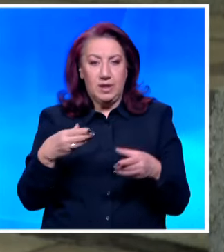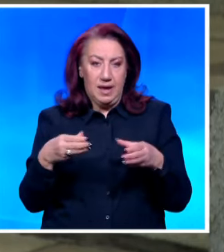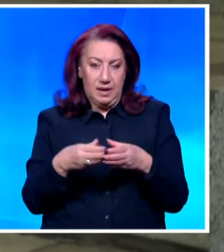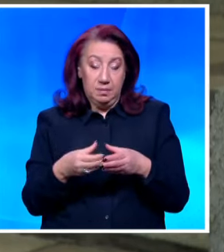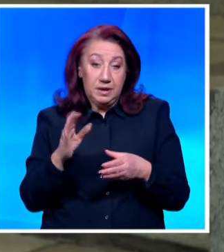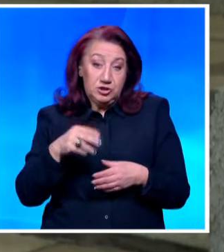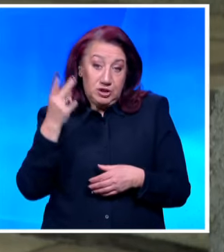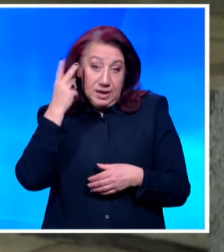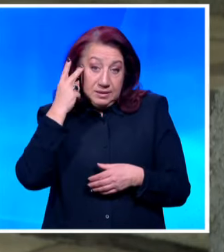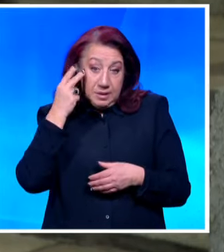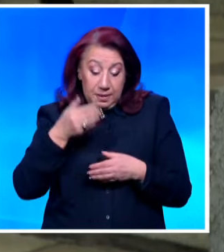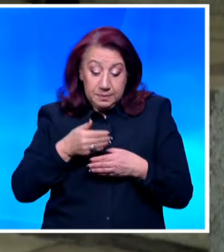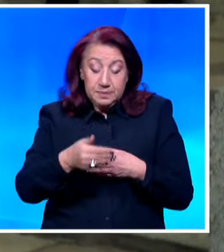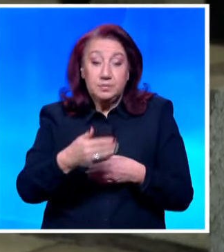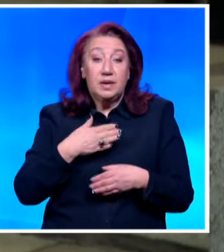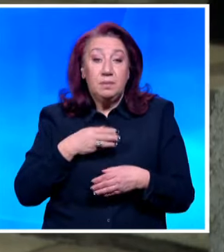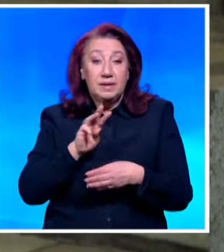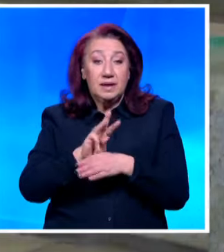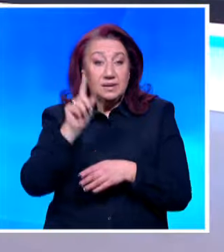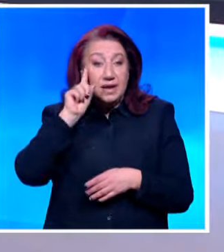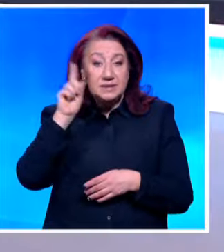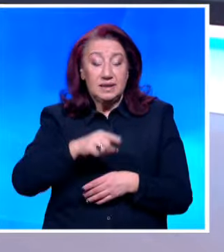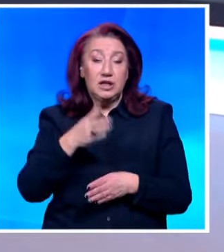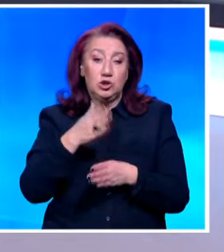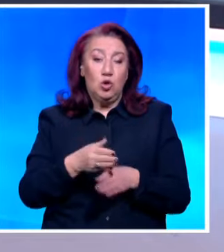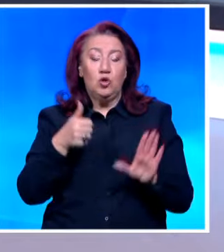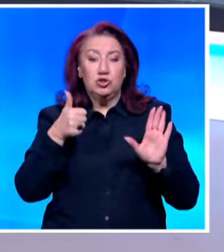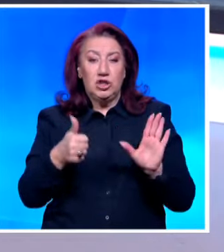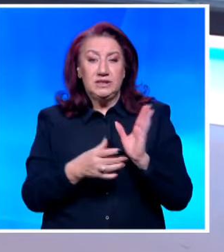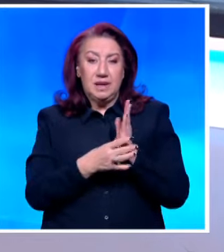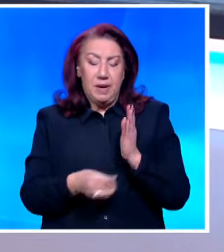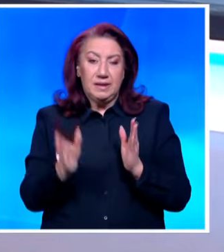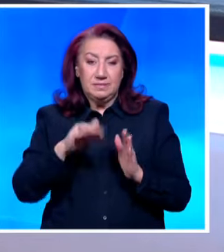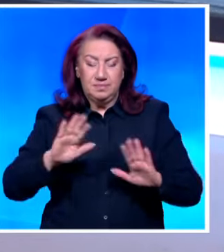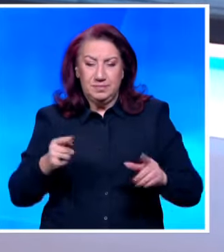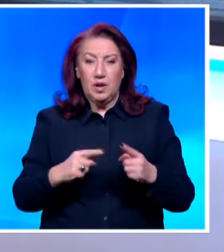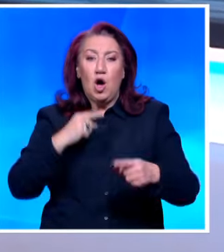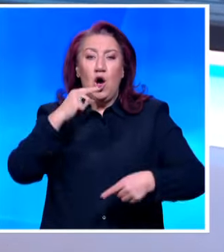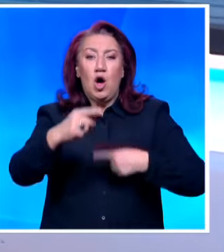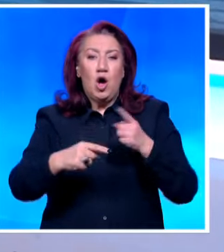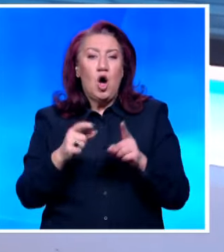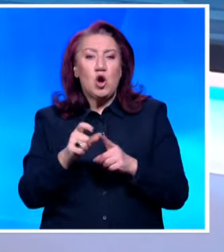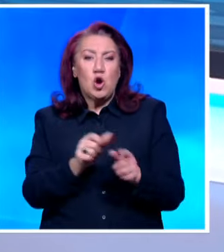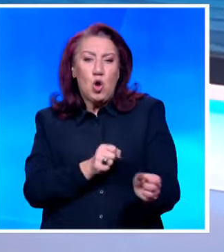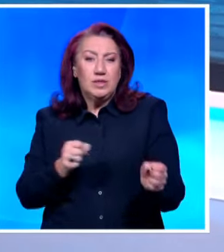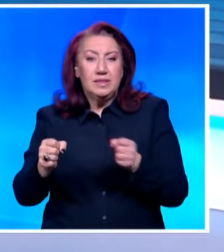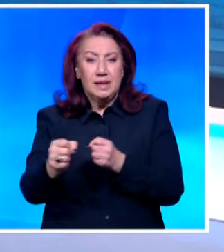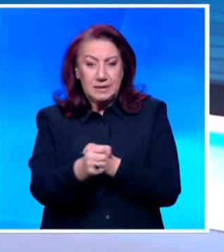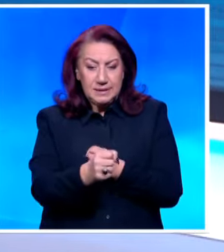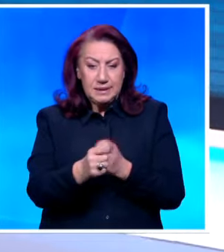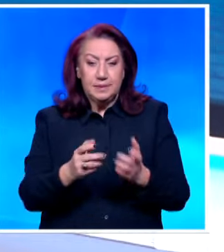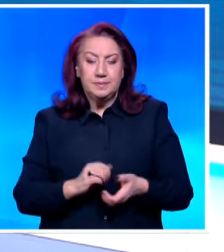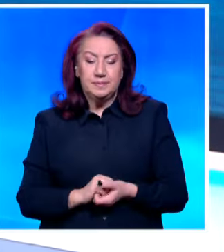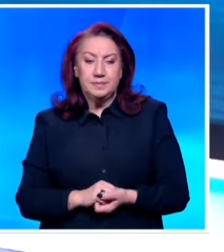остават до ротацията на 6 март благодаря десислава ризова съощение на напрежението и обвиненията между партиите